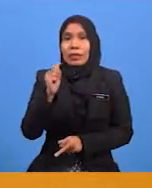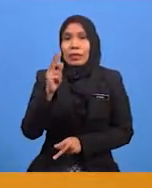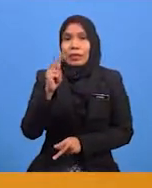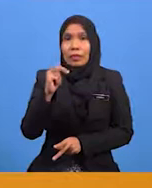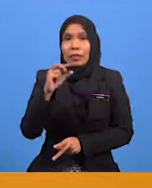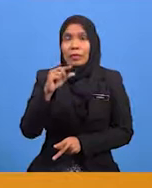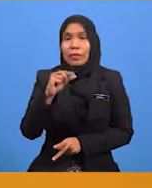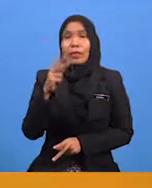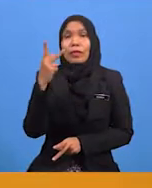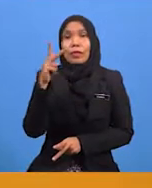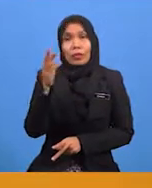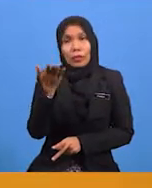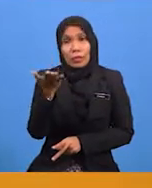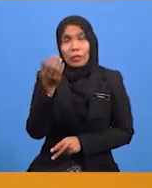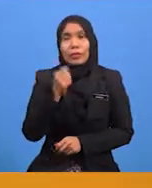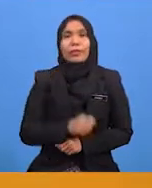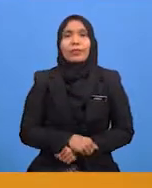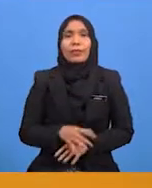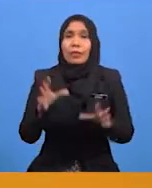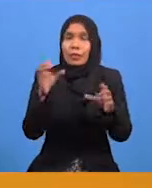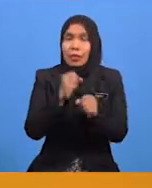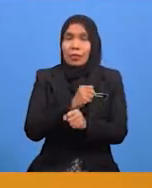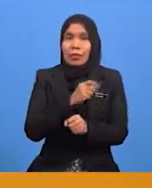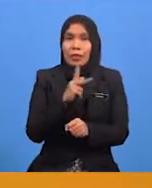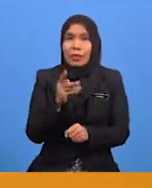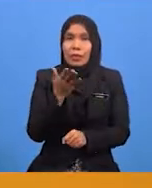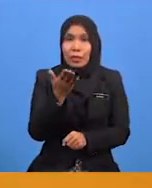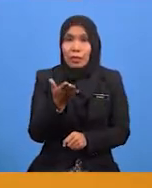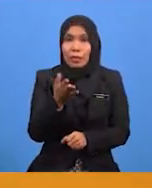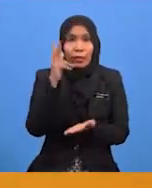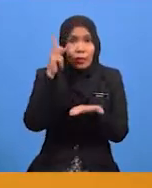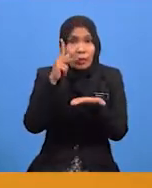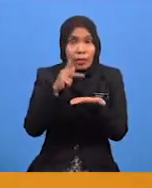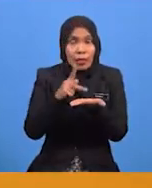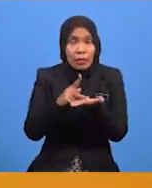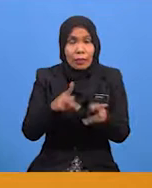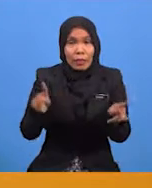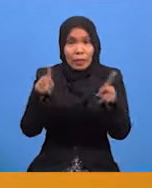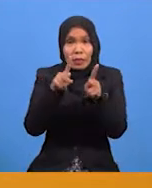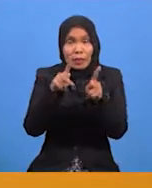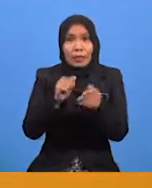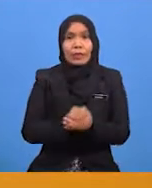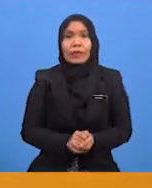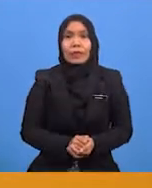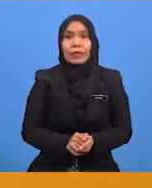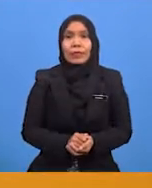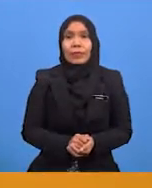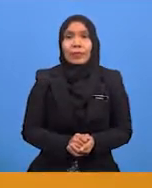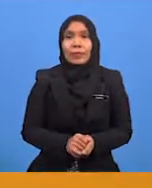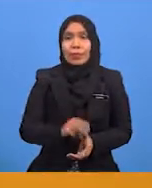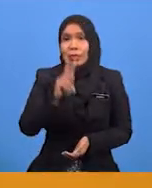tadi. Dapatkah kamu mengenal pasti yang manakah unsur sinkof?